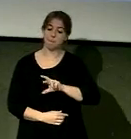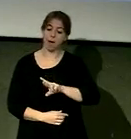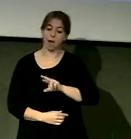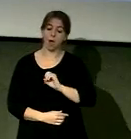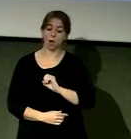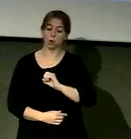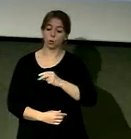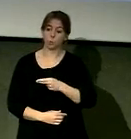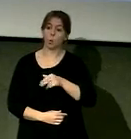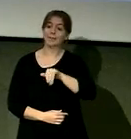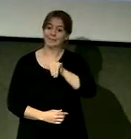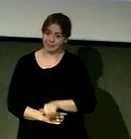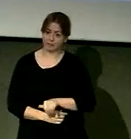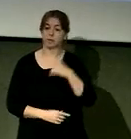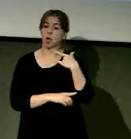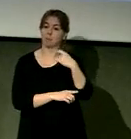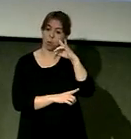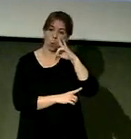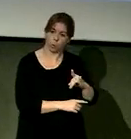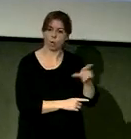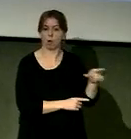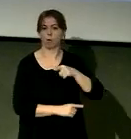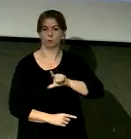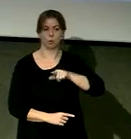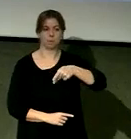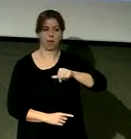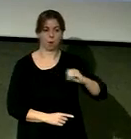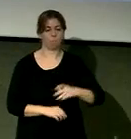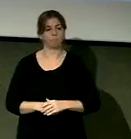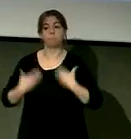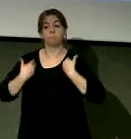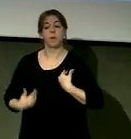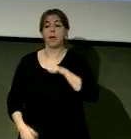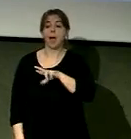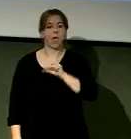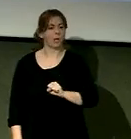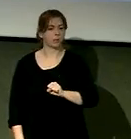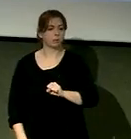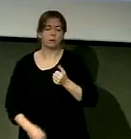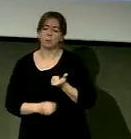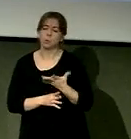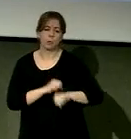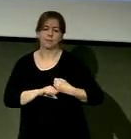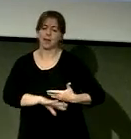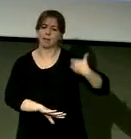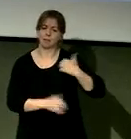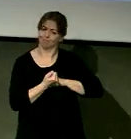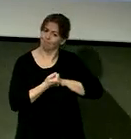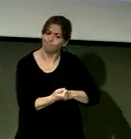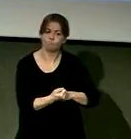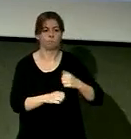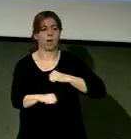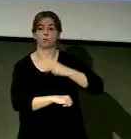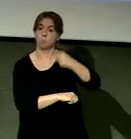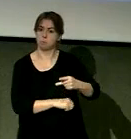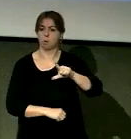de 2PAO. L'ARS soutient depuis de nombreuses années les actions de 2PAO et